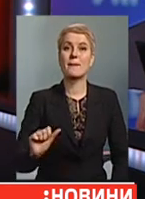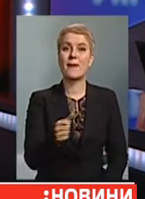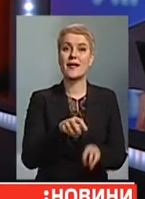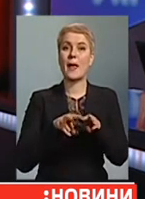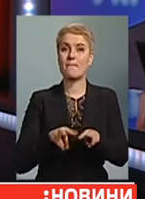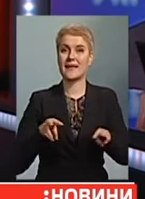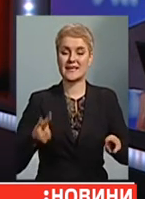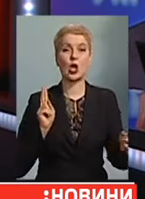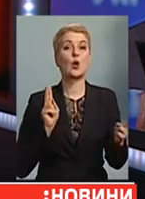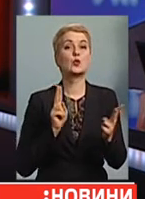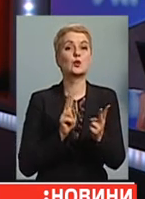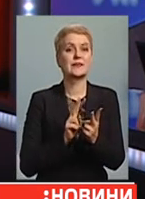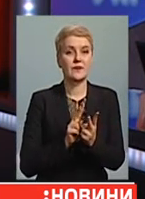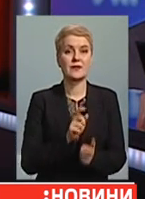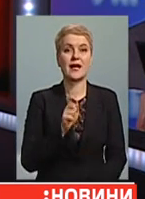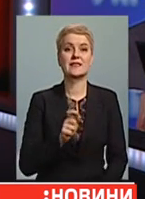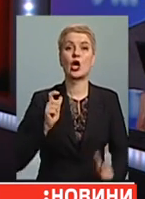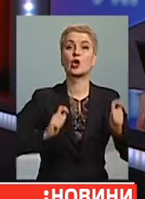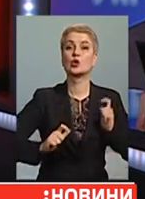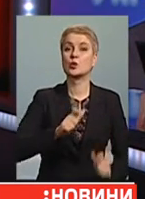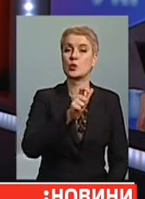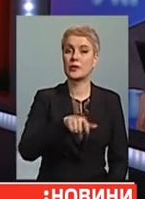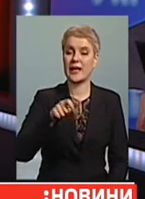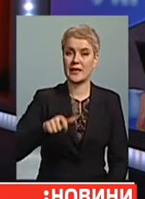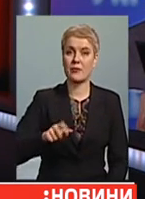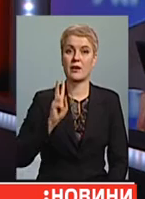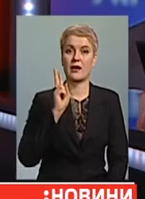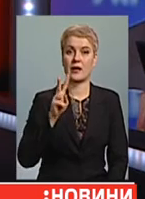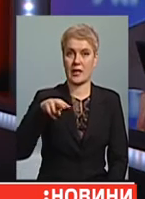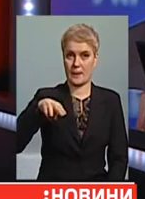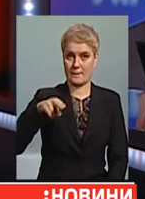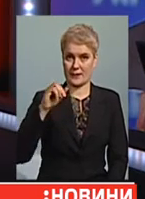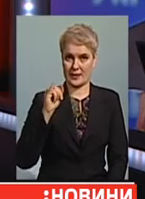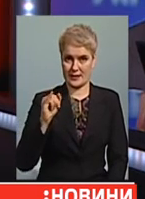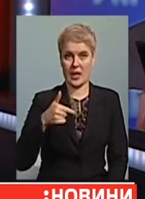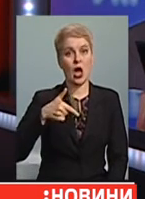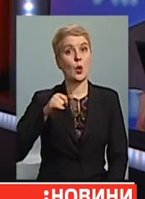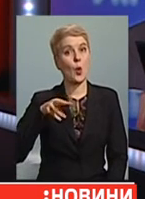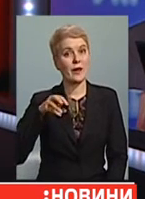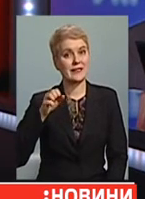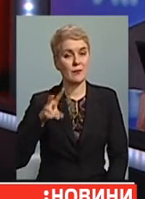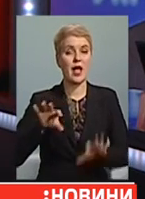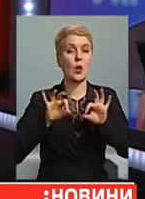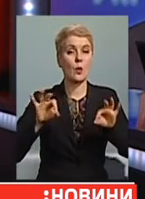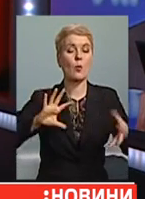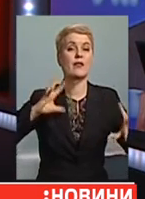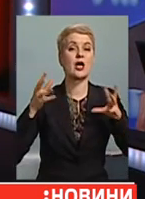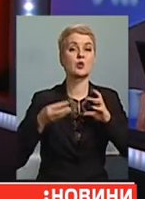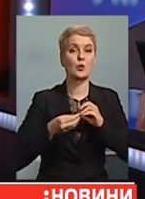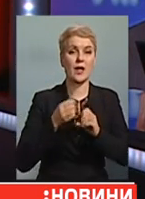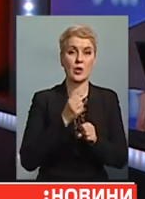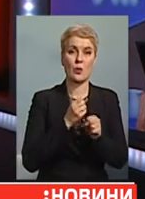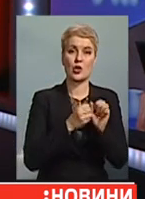Прем'єр-міністр зустрівся зі студентами Київського політехнічного інституту. Володимир Гройсман розповів про результати роботи уряду 2016 року та про плани